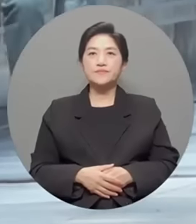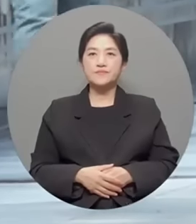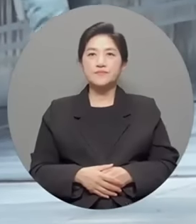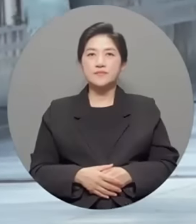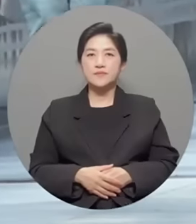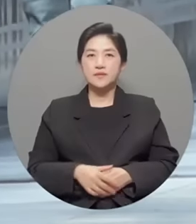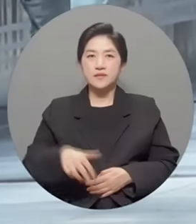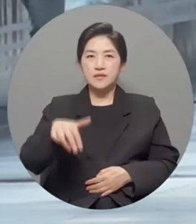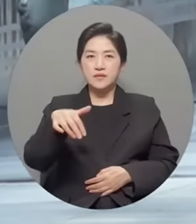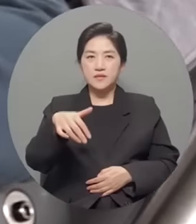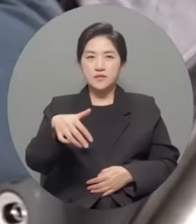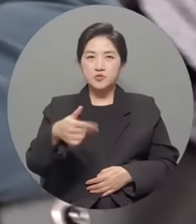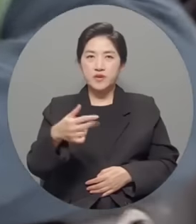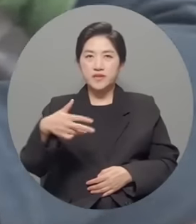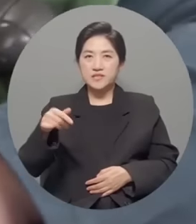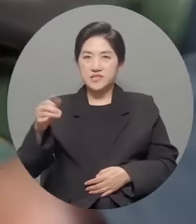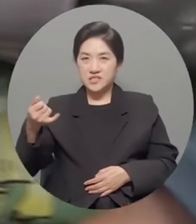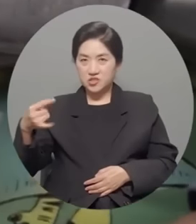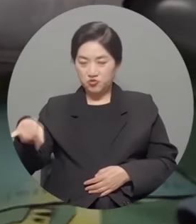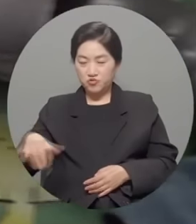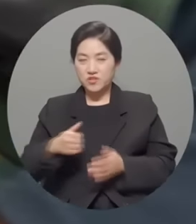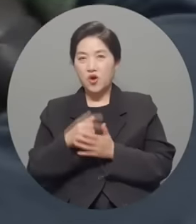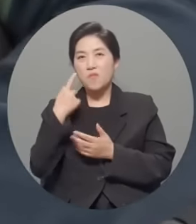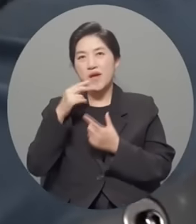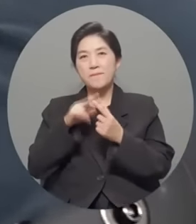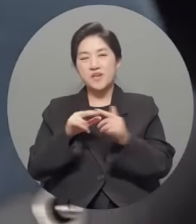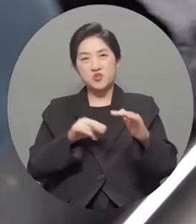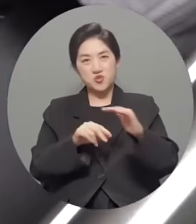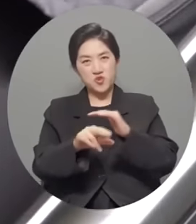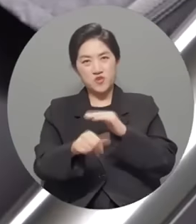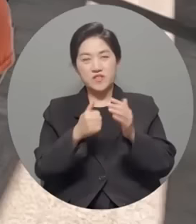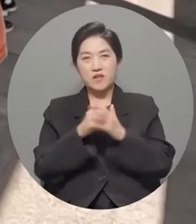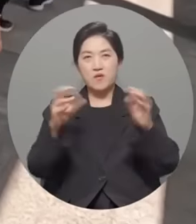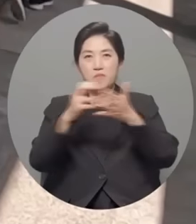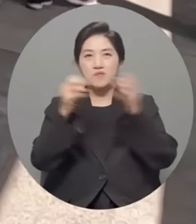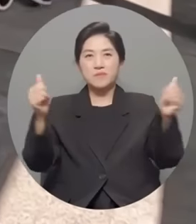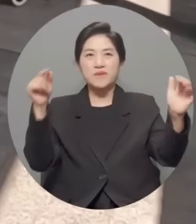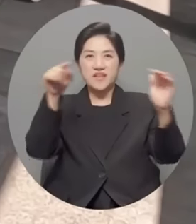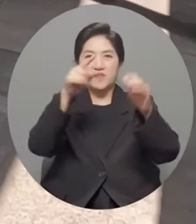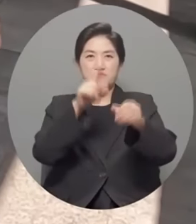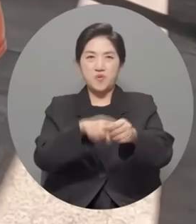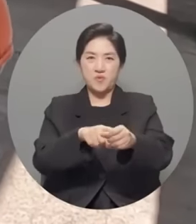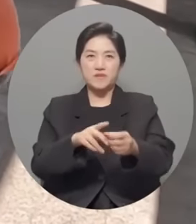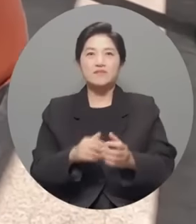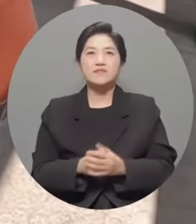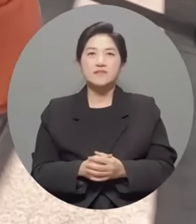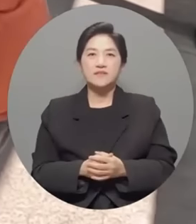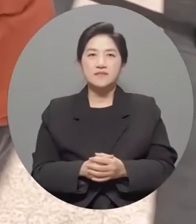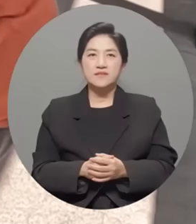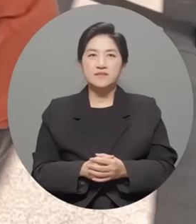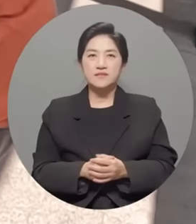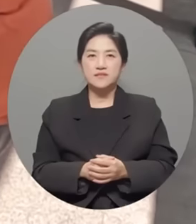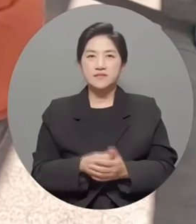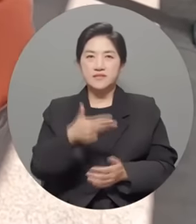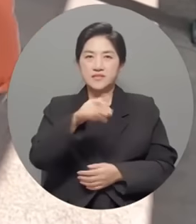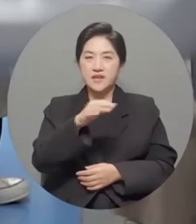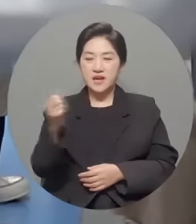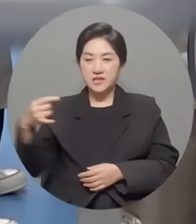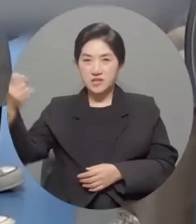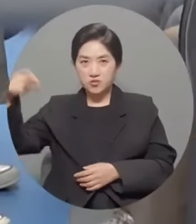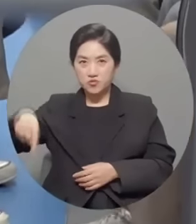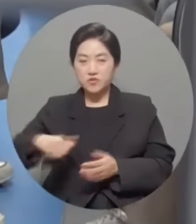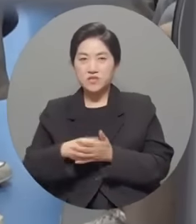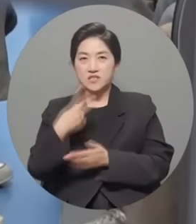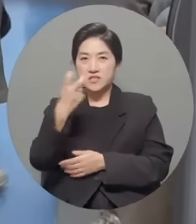최지아 희우 남매가 어머니 이동현 씨와 전철에 오릅니다. 헌법재판소를 가는 길입니다. 지아와 희우는 2022년